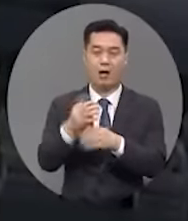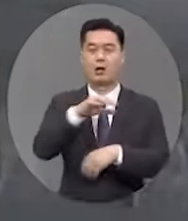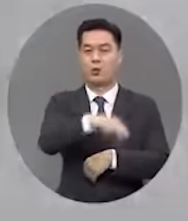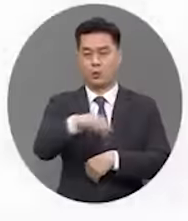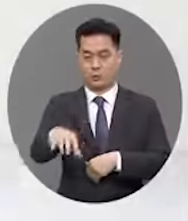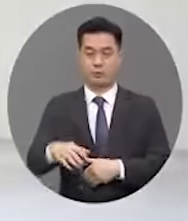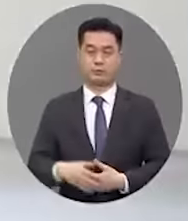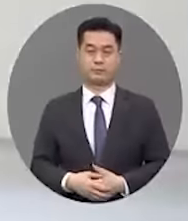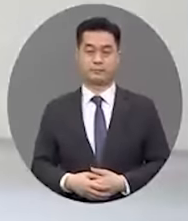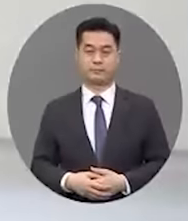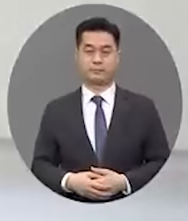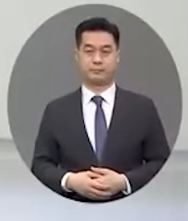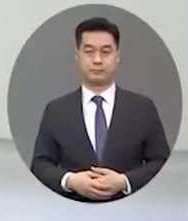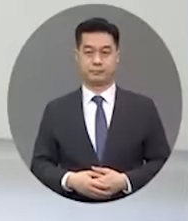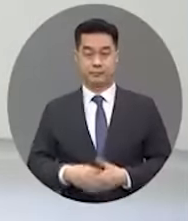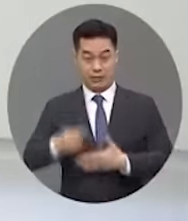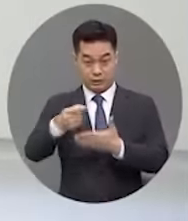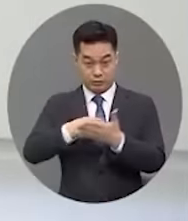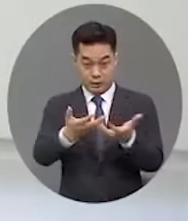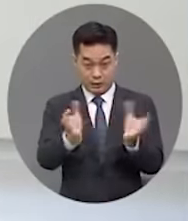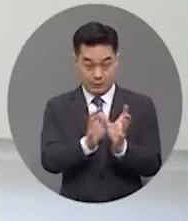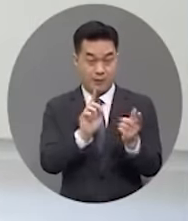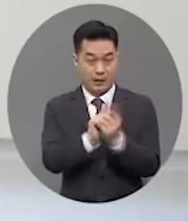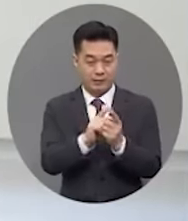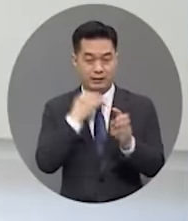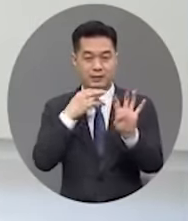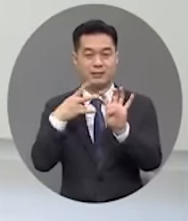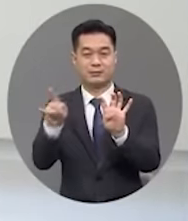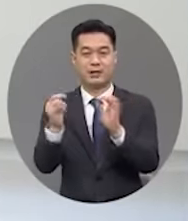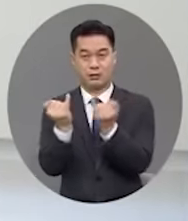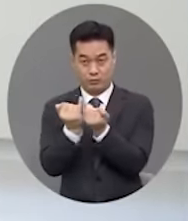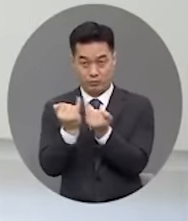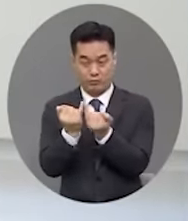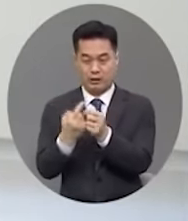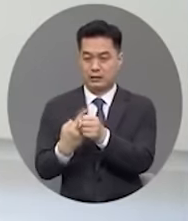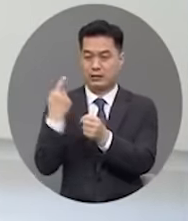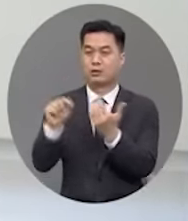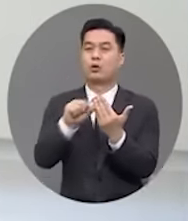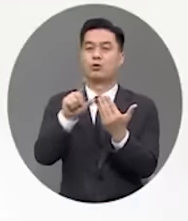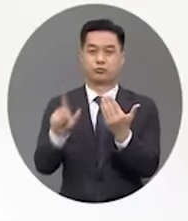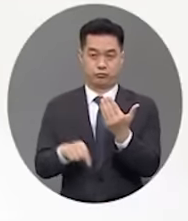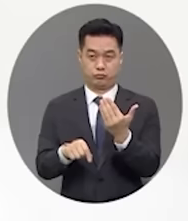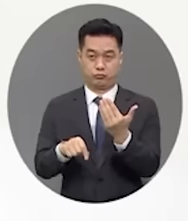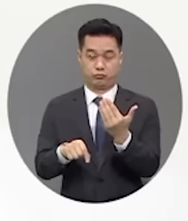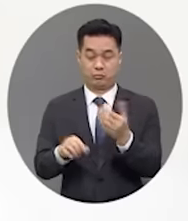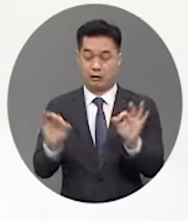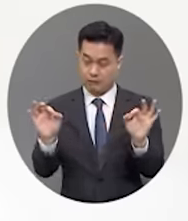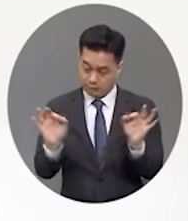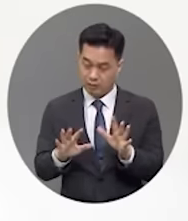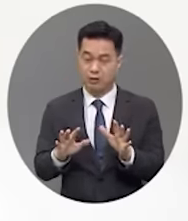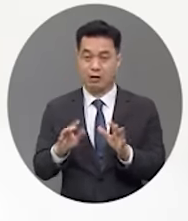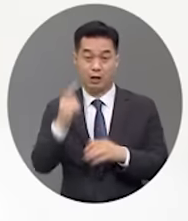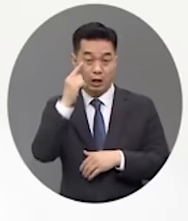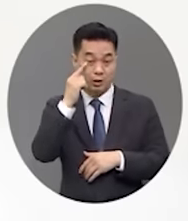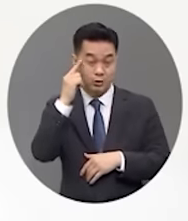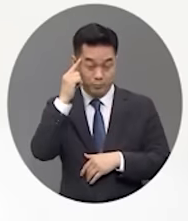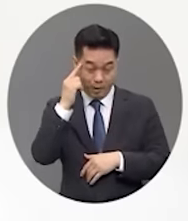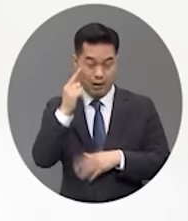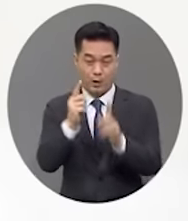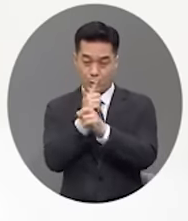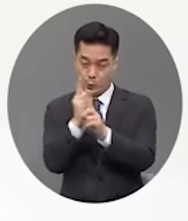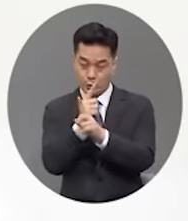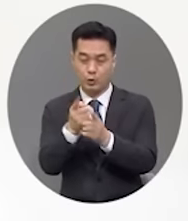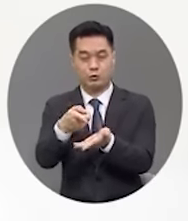곳입니다. 취재진이 만난 또 다른 40대 여성. 작년 9월 비교적 간단하다는 눈매 교정 수술을